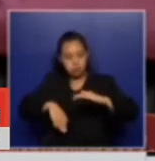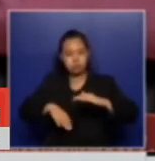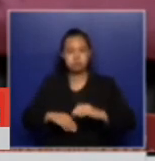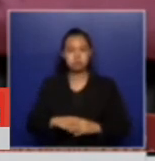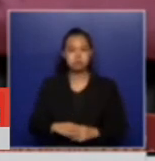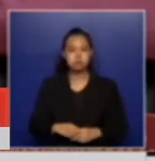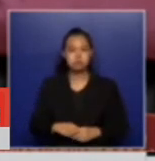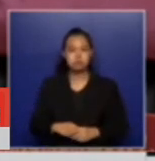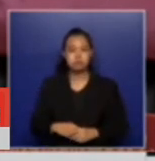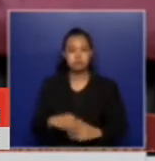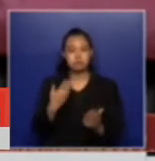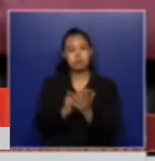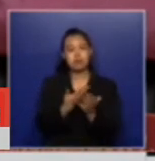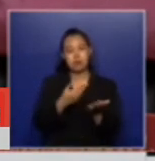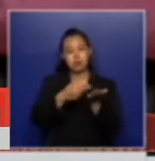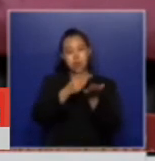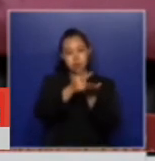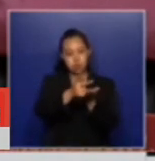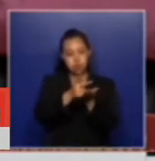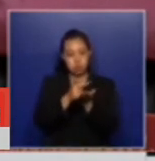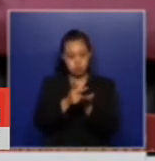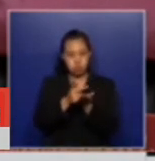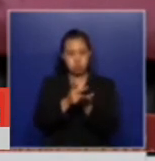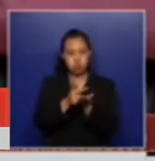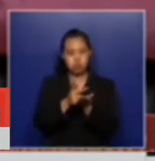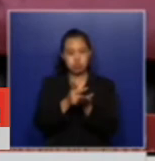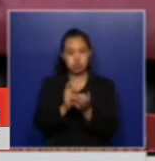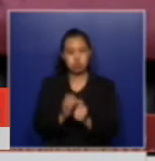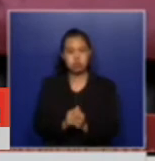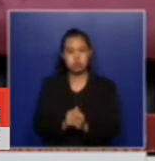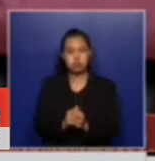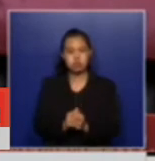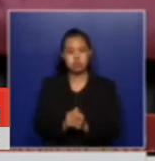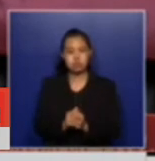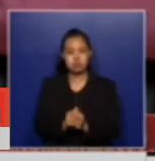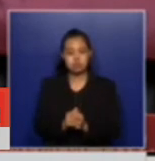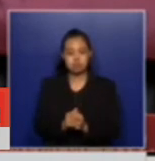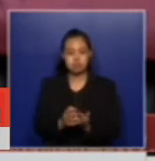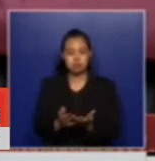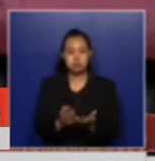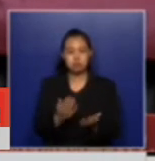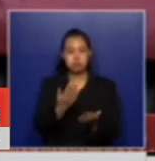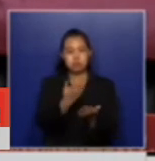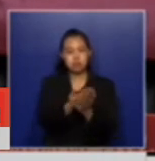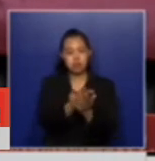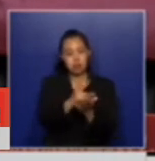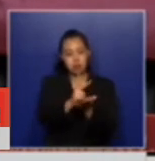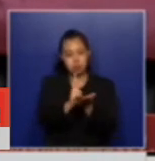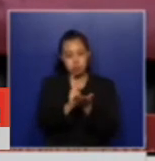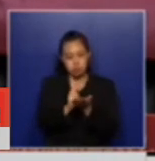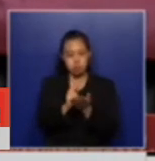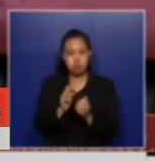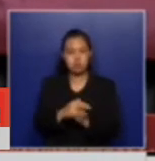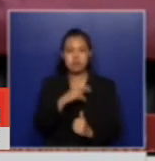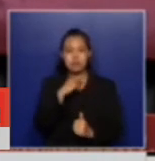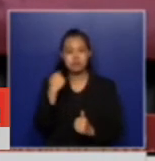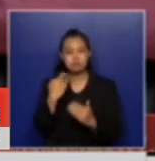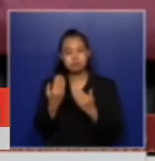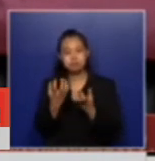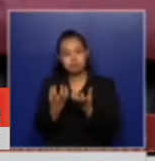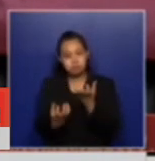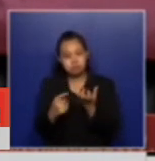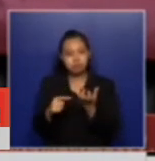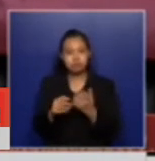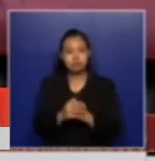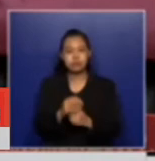การกู้เงินแต่การกู้เงินเพื่อชดเชยการขาดดุลงบประมาณเนี่ยนะครับที่สูงขึ้นแล้วกำลังจะต้องกู้ของง